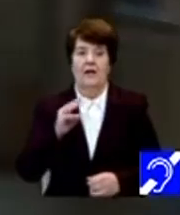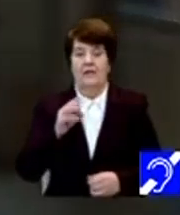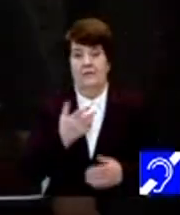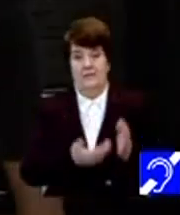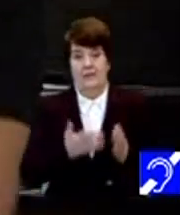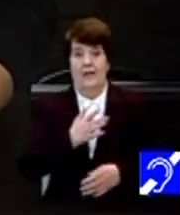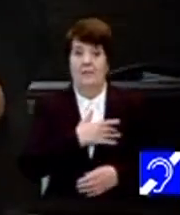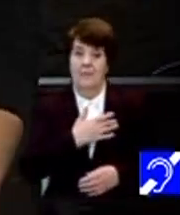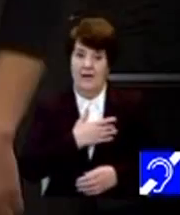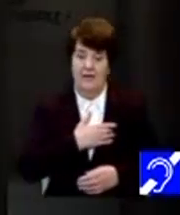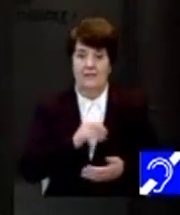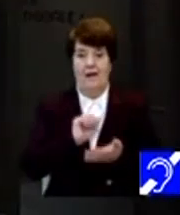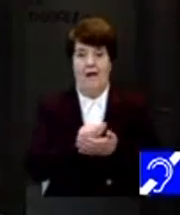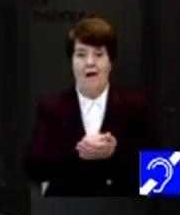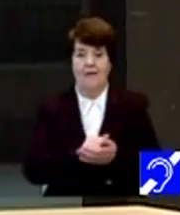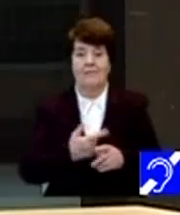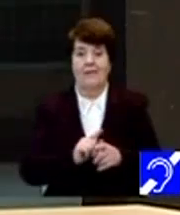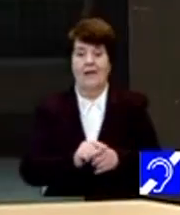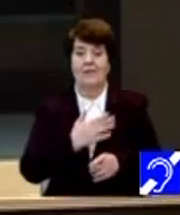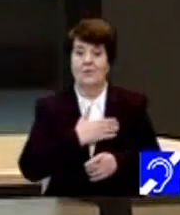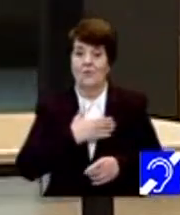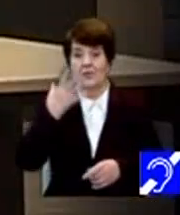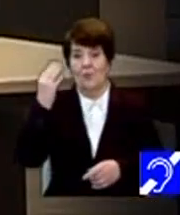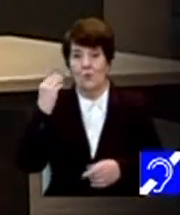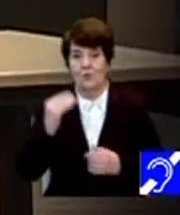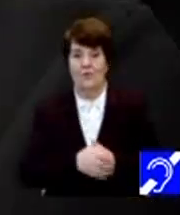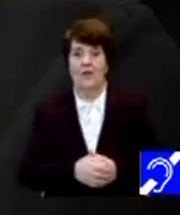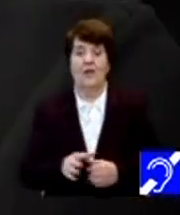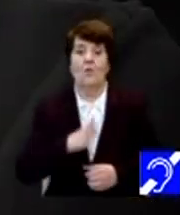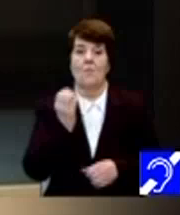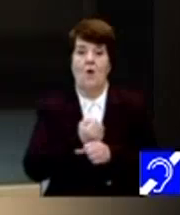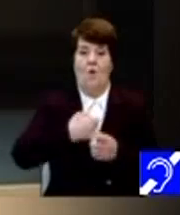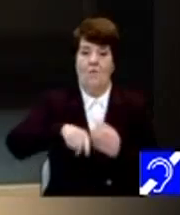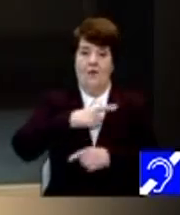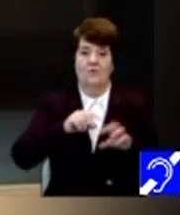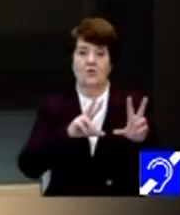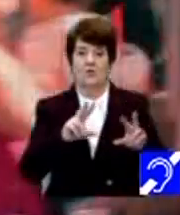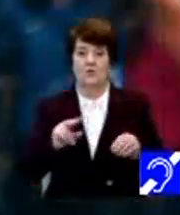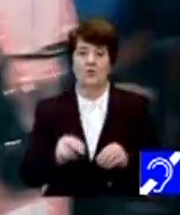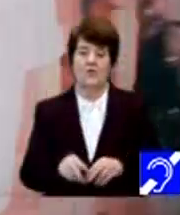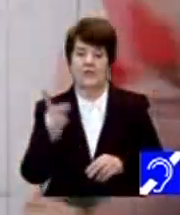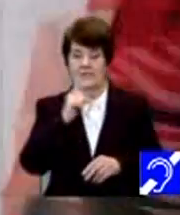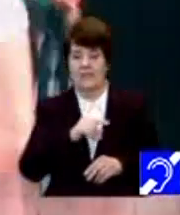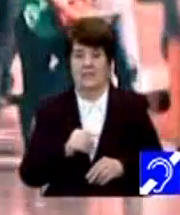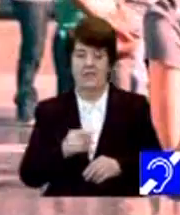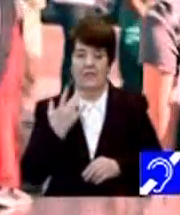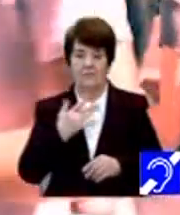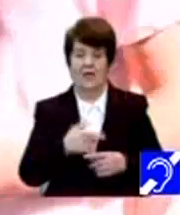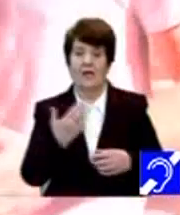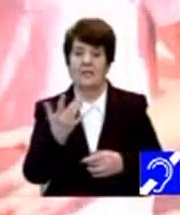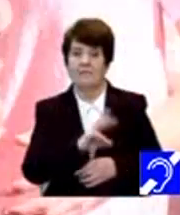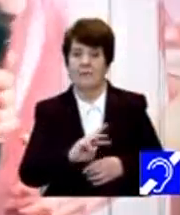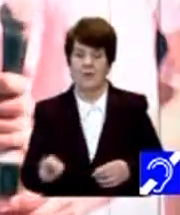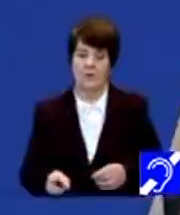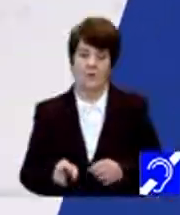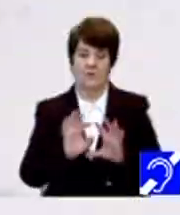Este american în acte, dar basarabean în suflet. Cum a reușit un cetățean al Republicii Moldova să lanseze o afacere de succes peste ocean, aflăm peste